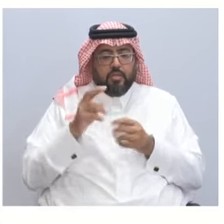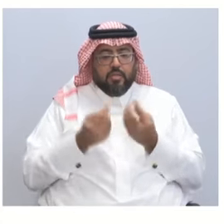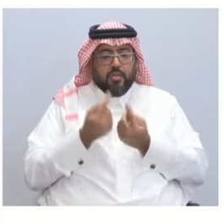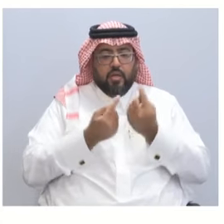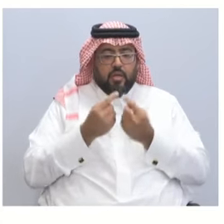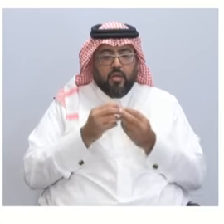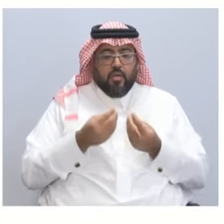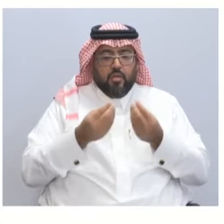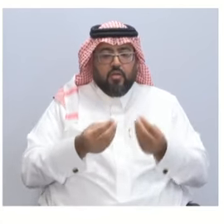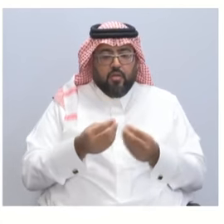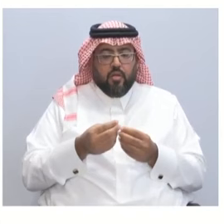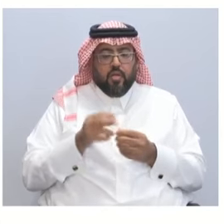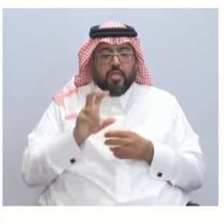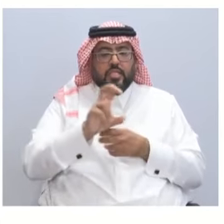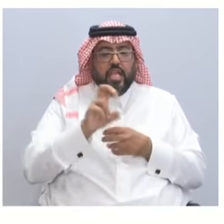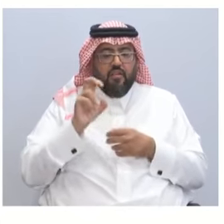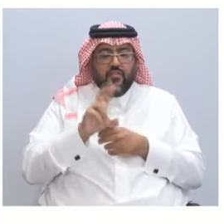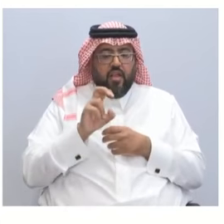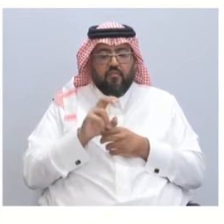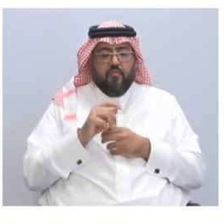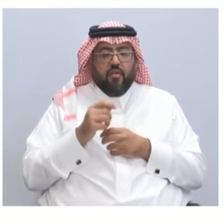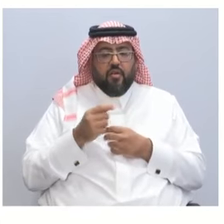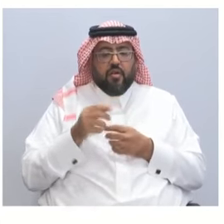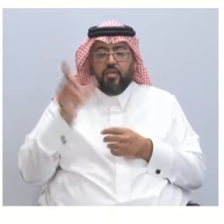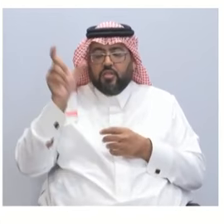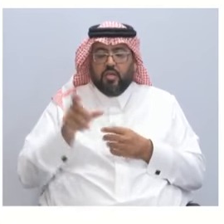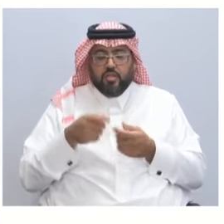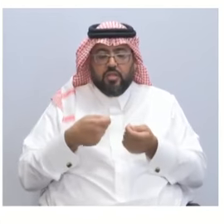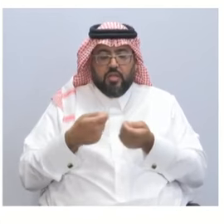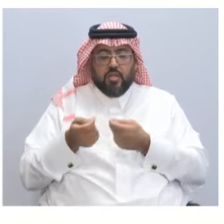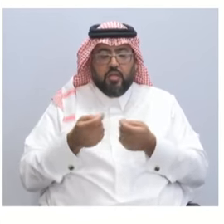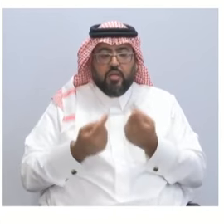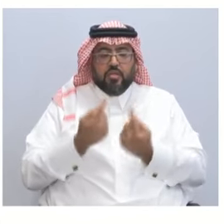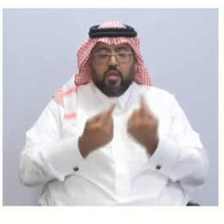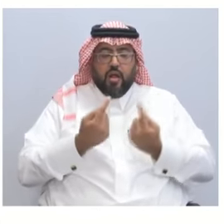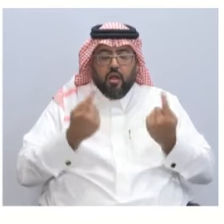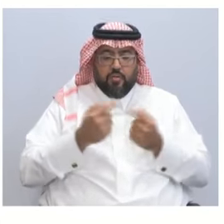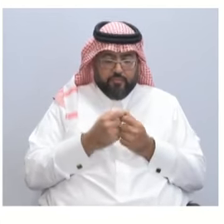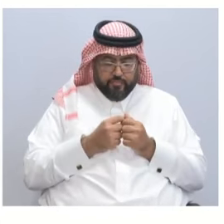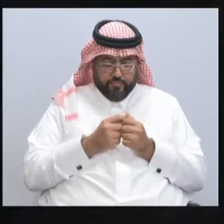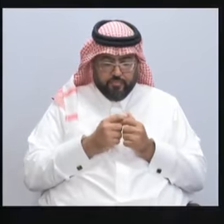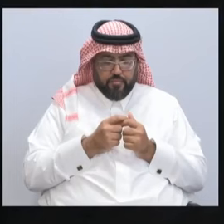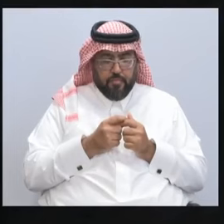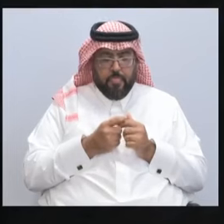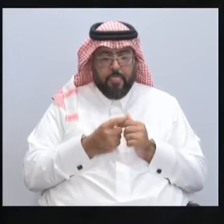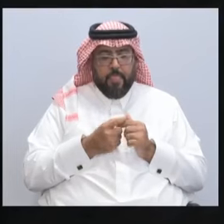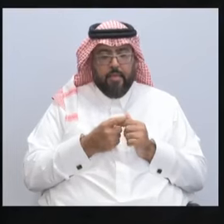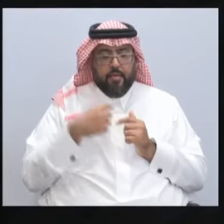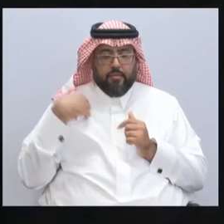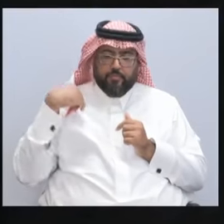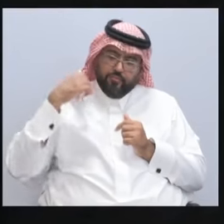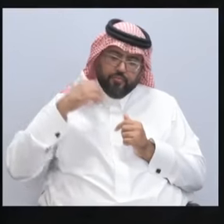تقديم القروض للمزارعين هذه من اهم الخطوات التي قامت بها دومس التعاون دول الخليج